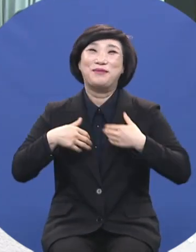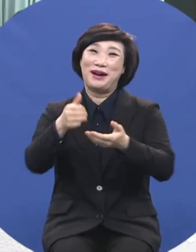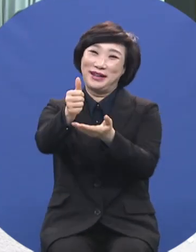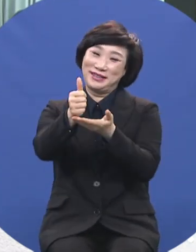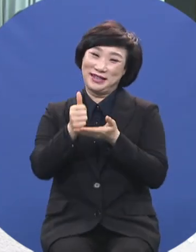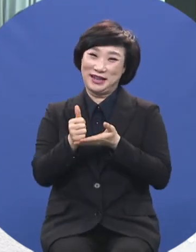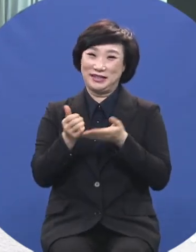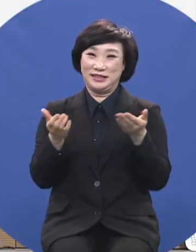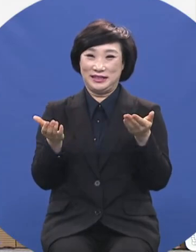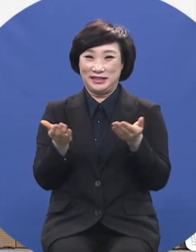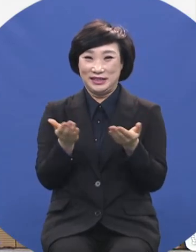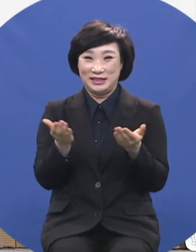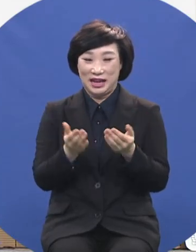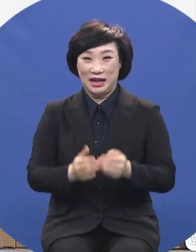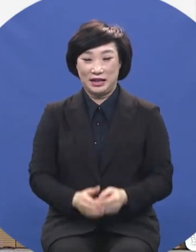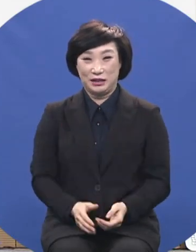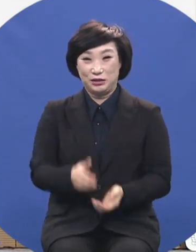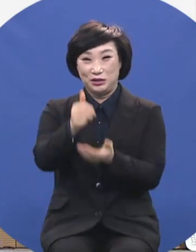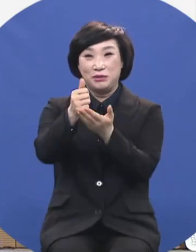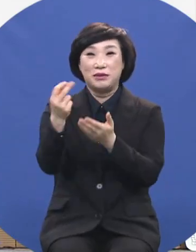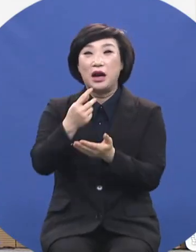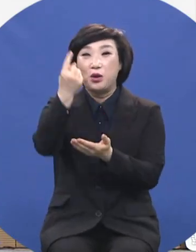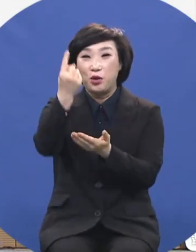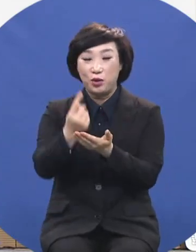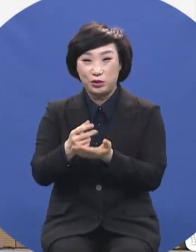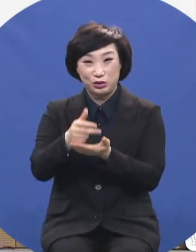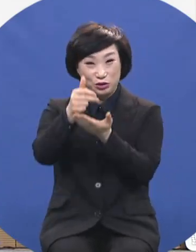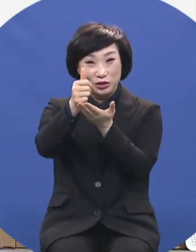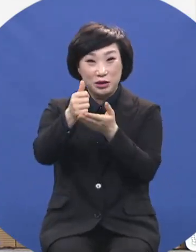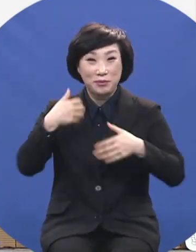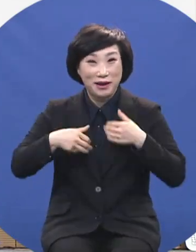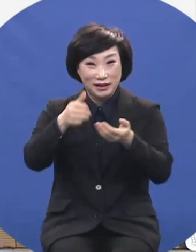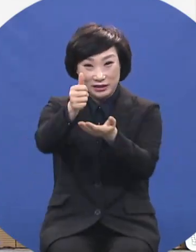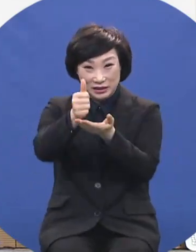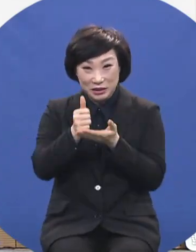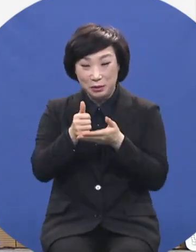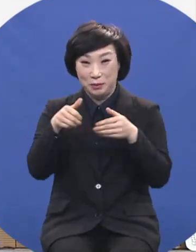것이다. 재림의 주님을 맞이하는 것이다.